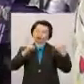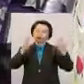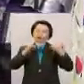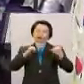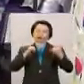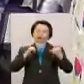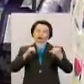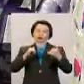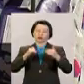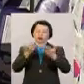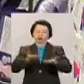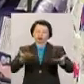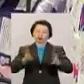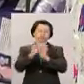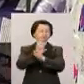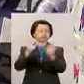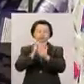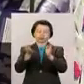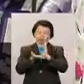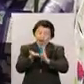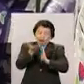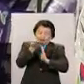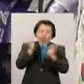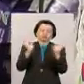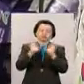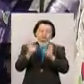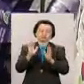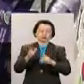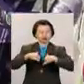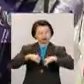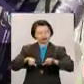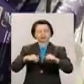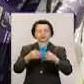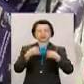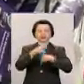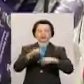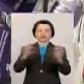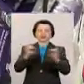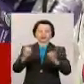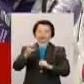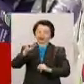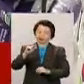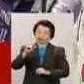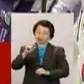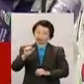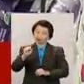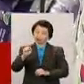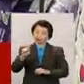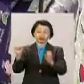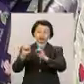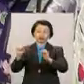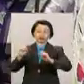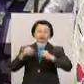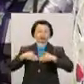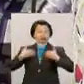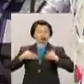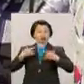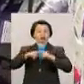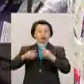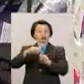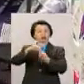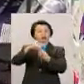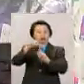the price won't shoot up and then we are still enjoying without the GST kan, especially the food,